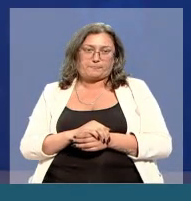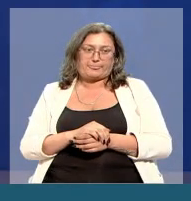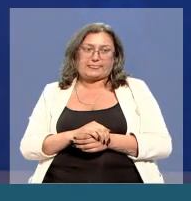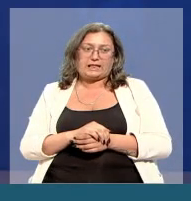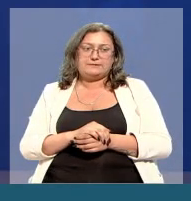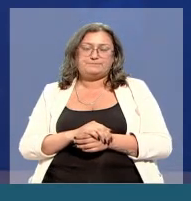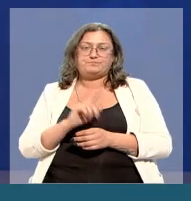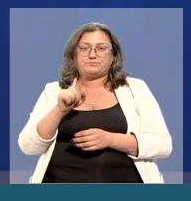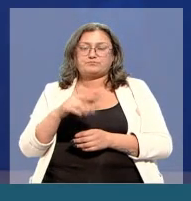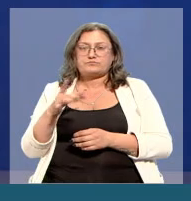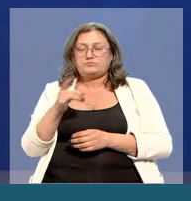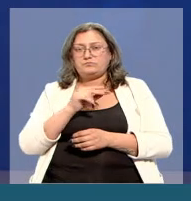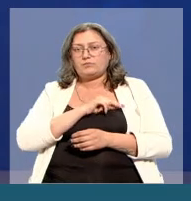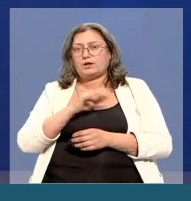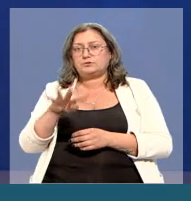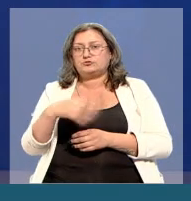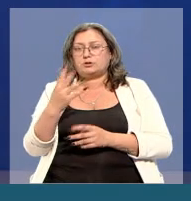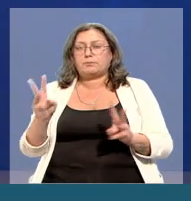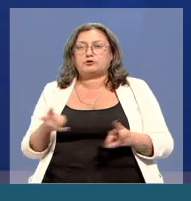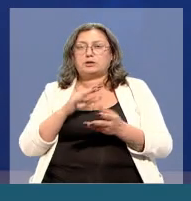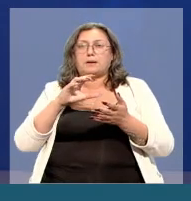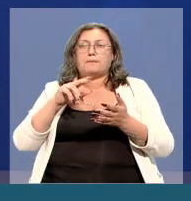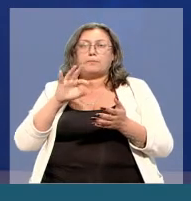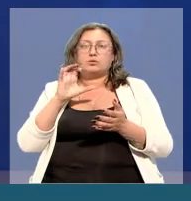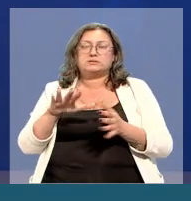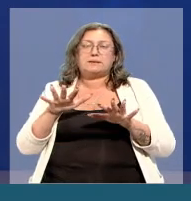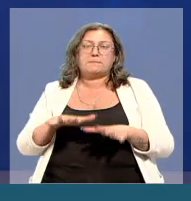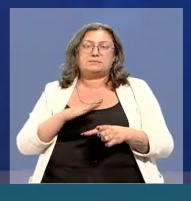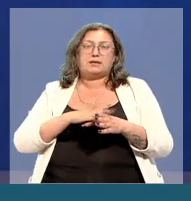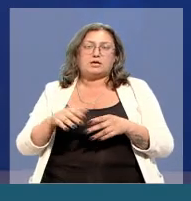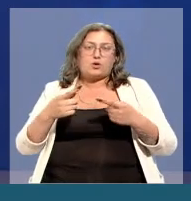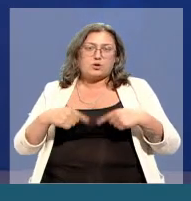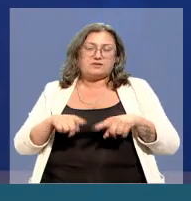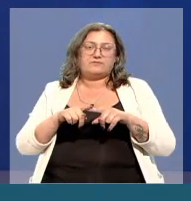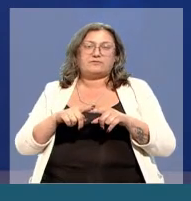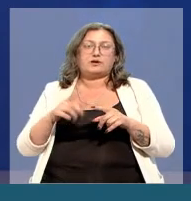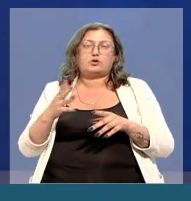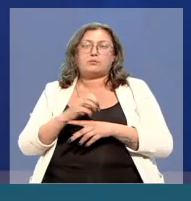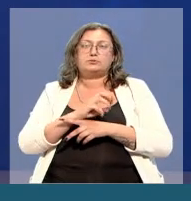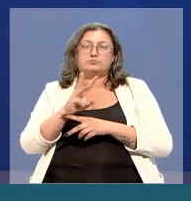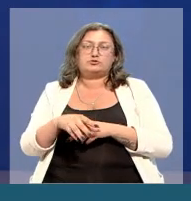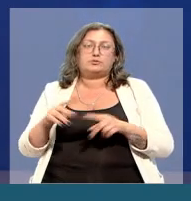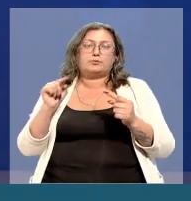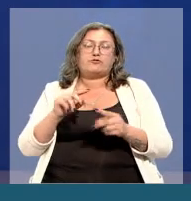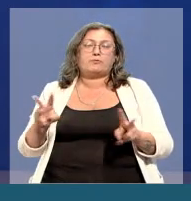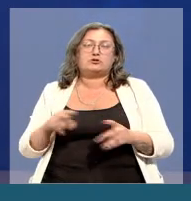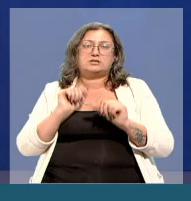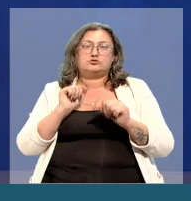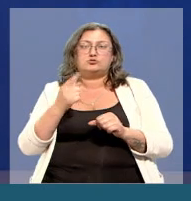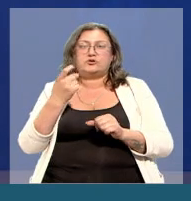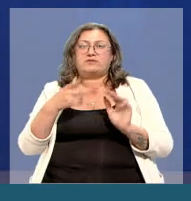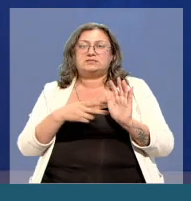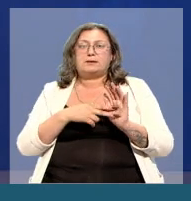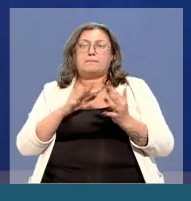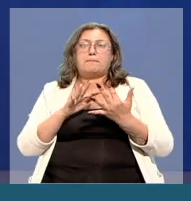Также в регионе функционируют 44 пожарных поста местных исполнительных органов, которые обеспечивают противопожарной защитой